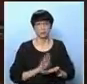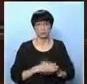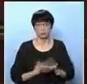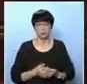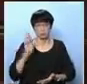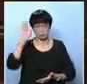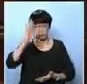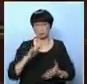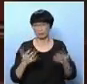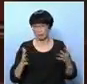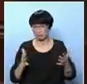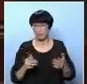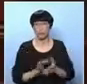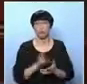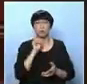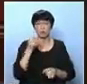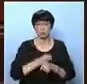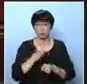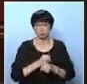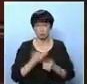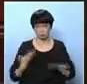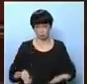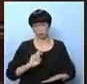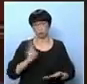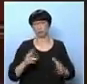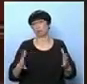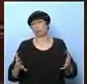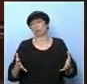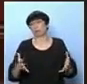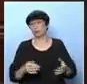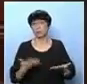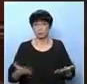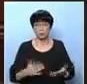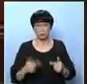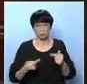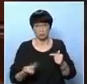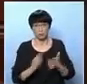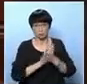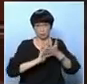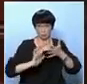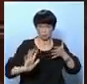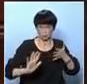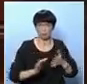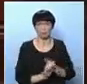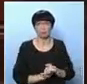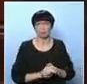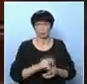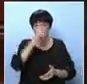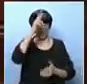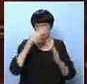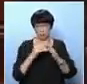唔大鑊，你唔做今日都好大鑊啊！有咁多十萬人喺度等緊上公